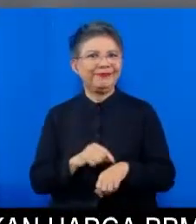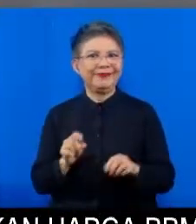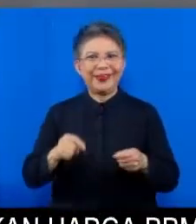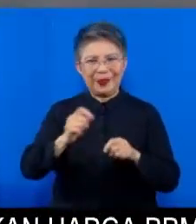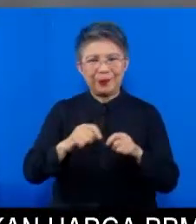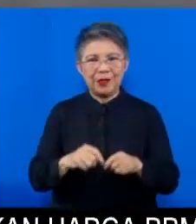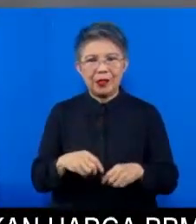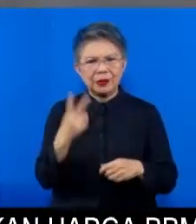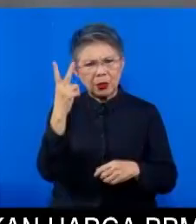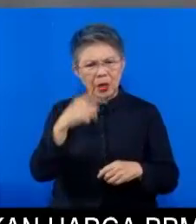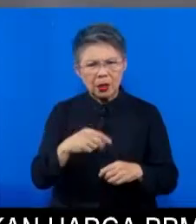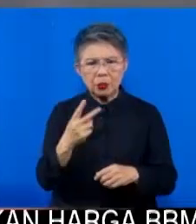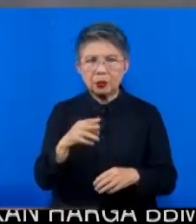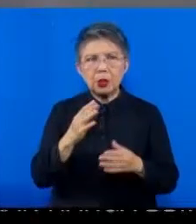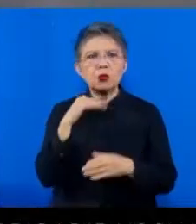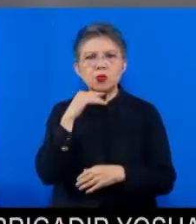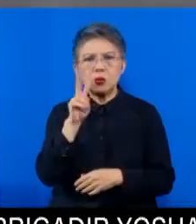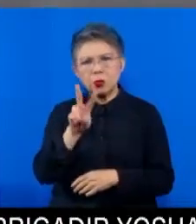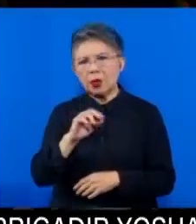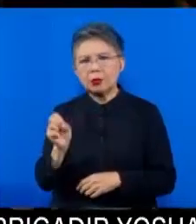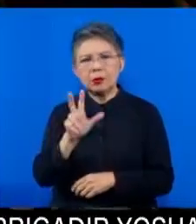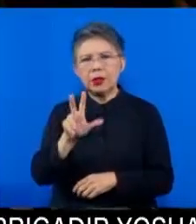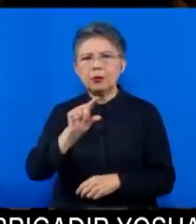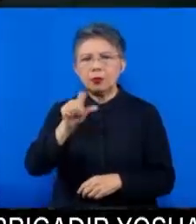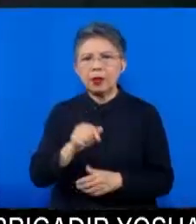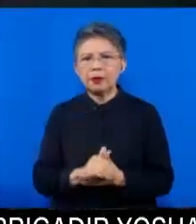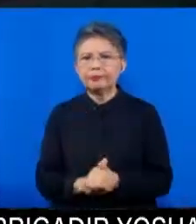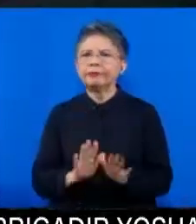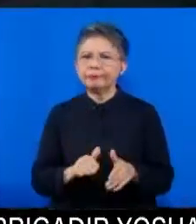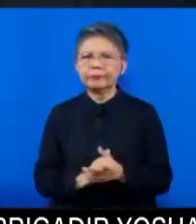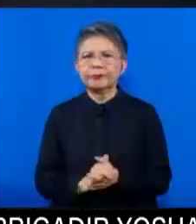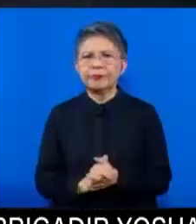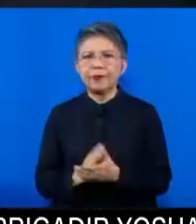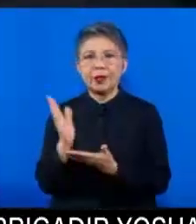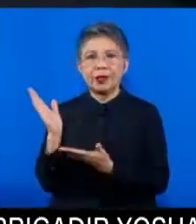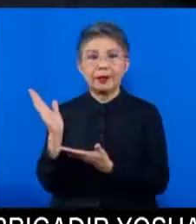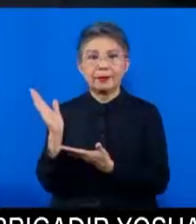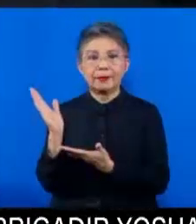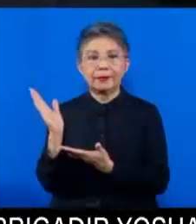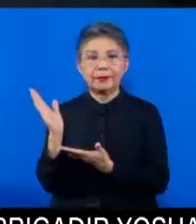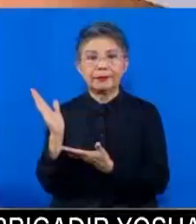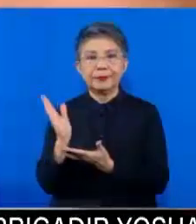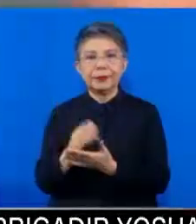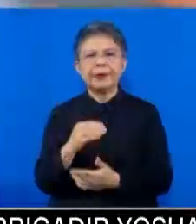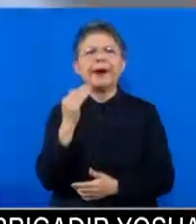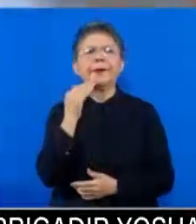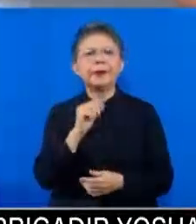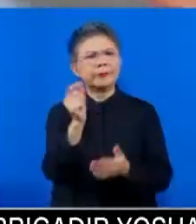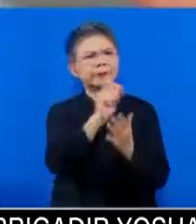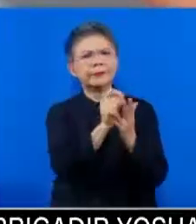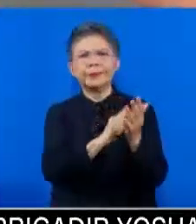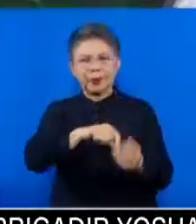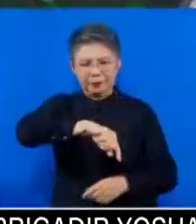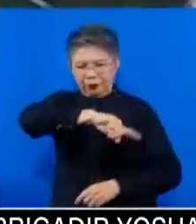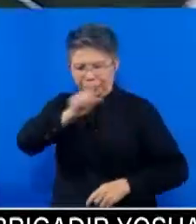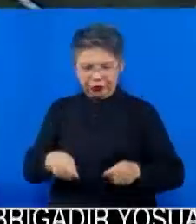bisa jadi 2-3 bulan ya sesuai nomor antrian. Hartono melukis tampak seperti tanpa kendala. Setiap garis